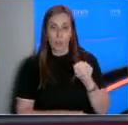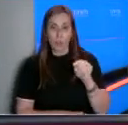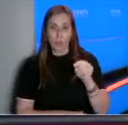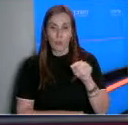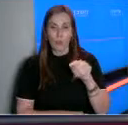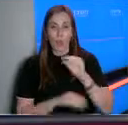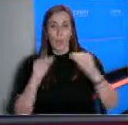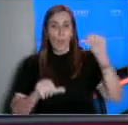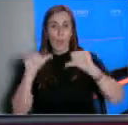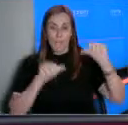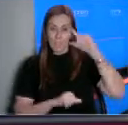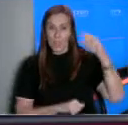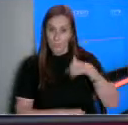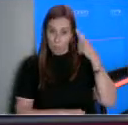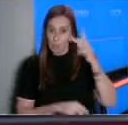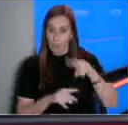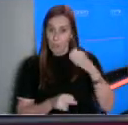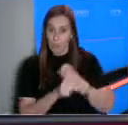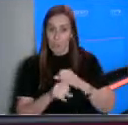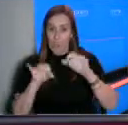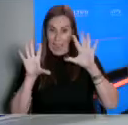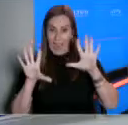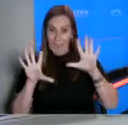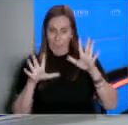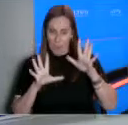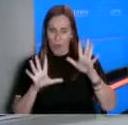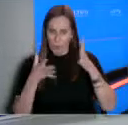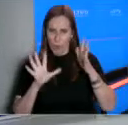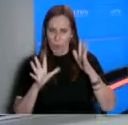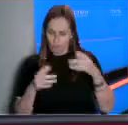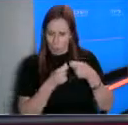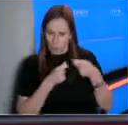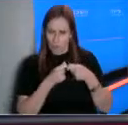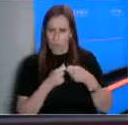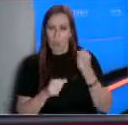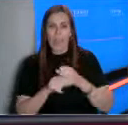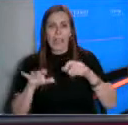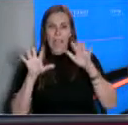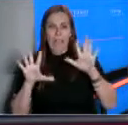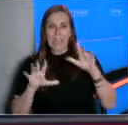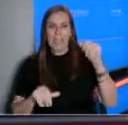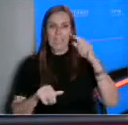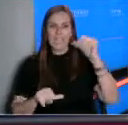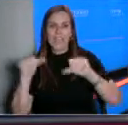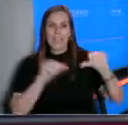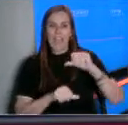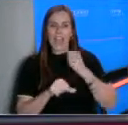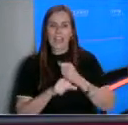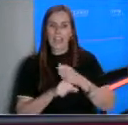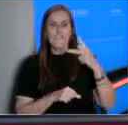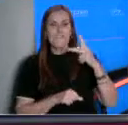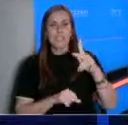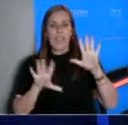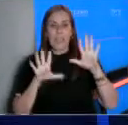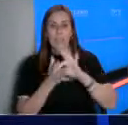למורה שלהם לפיזיקה ואמרו, אנחנו יודעים שאפשר לעשות 10, הם מאוד, מאוד מקושרים, בואו נעשה 10 פיזיקה, נלך נעשה... עשו